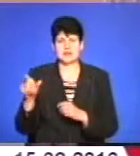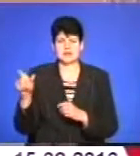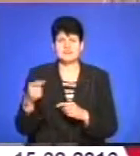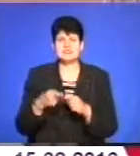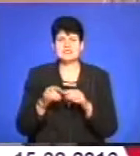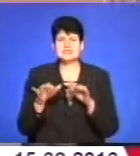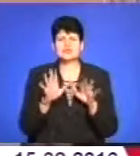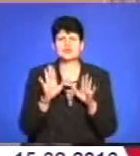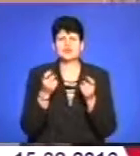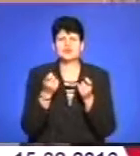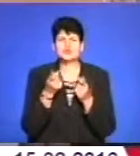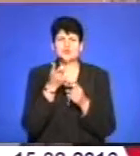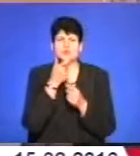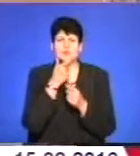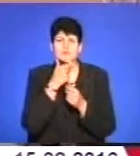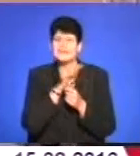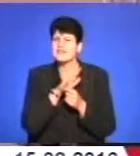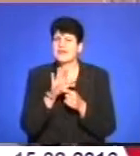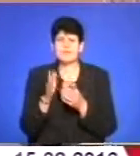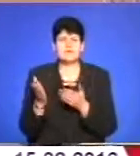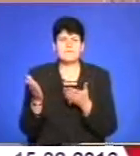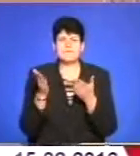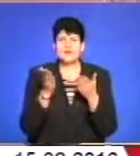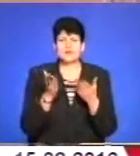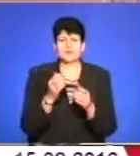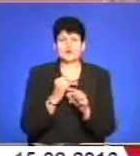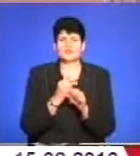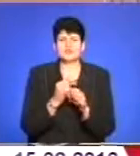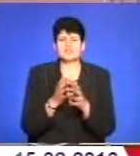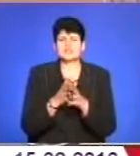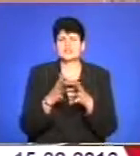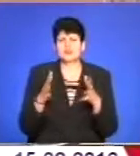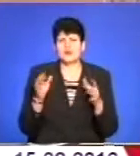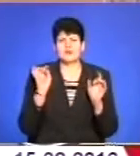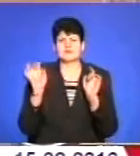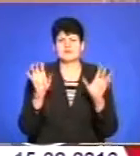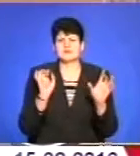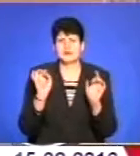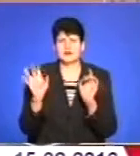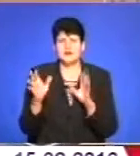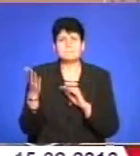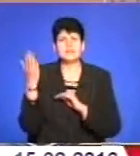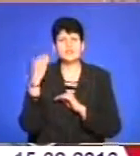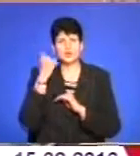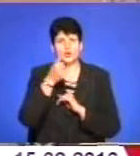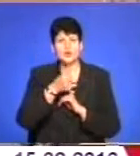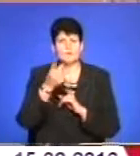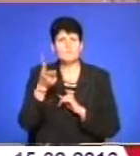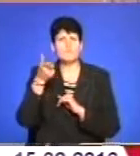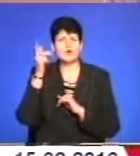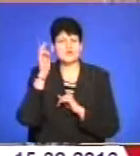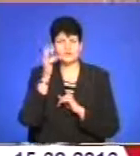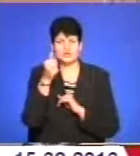трошки скромніший, не запрошувалися, робилася широка об'ява, реклама. Минулі роки, позаминулий